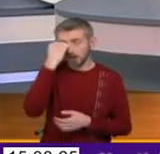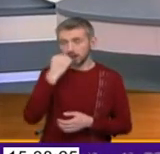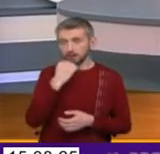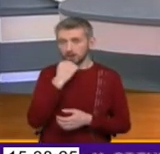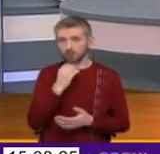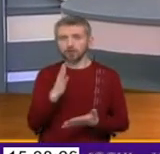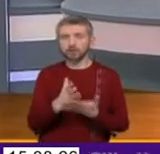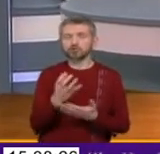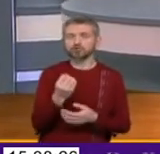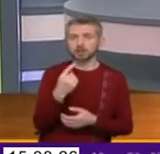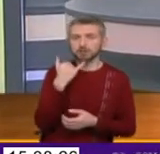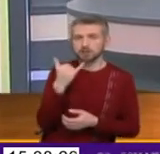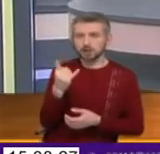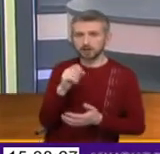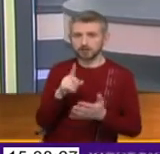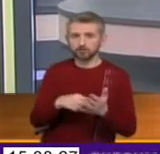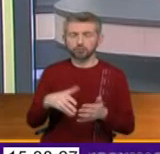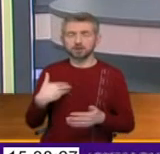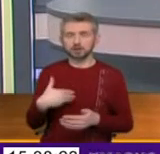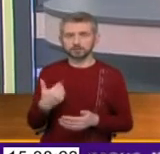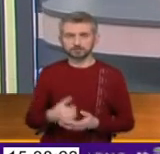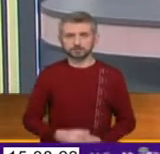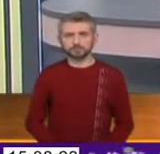Наталія. Є ще до вас запитання. Добрий день.